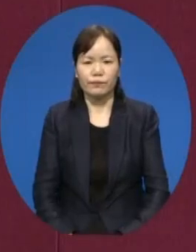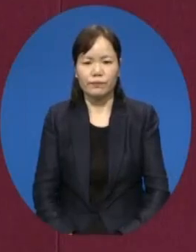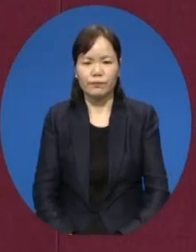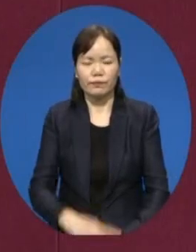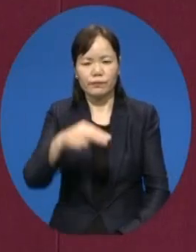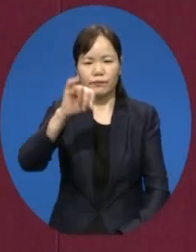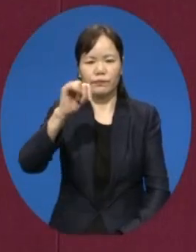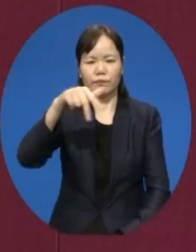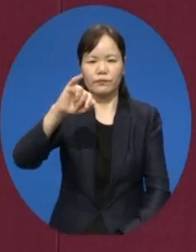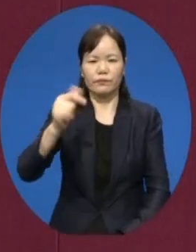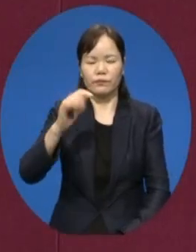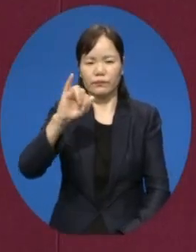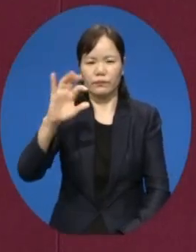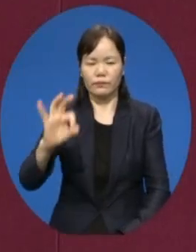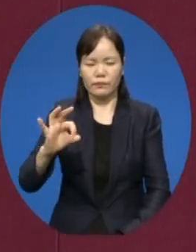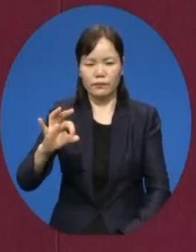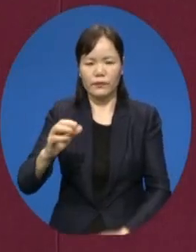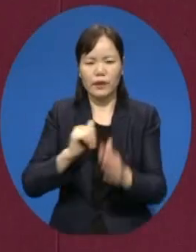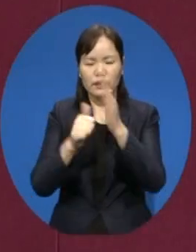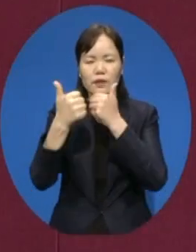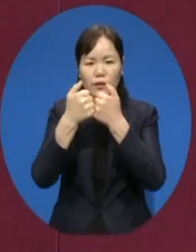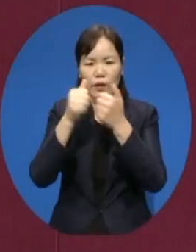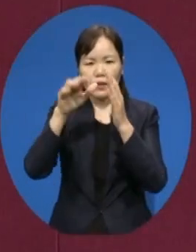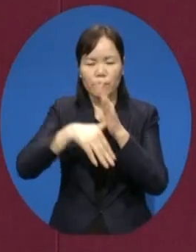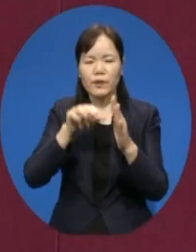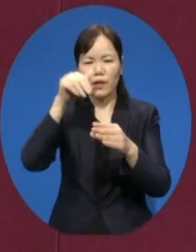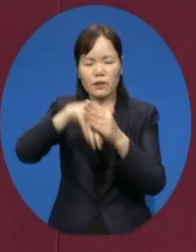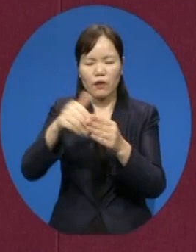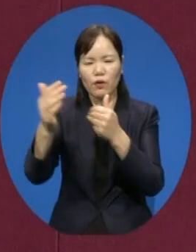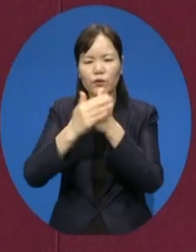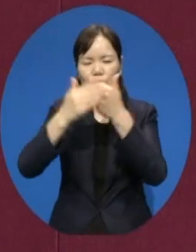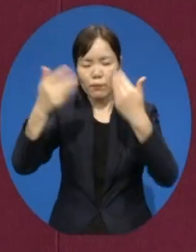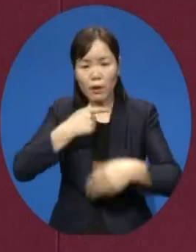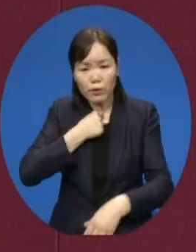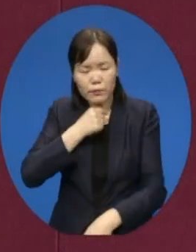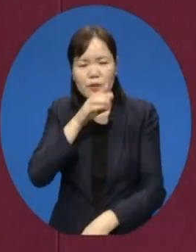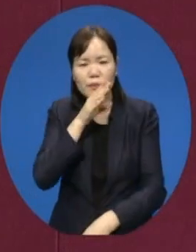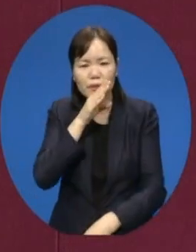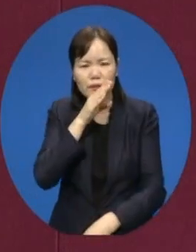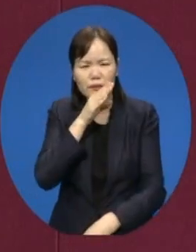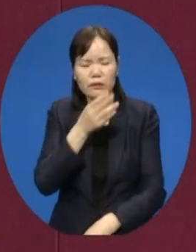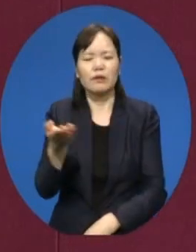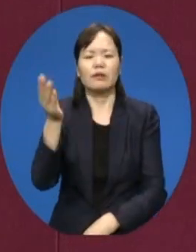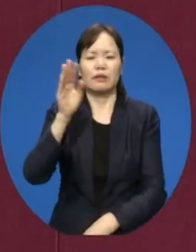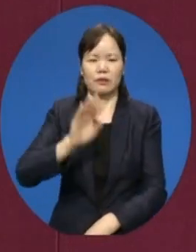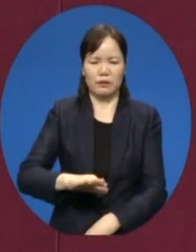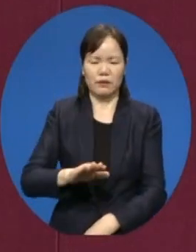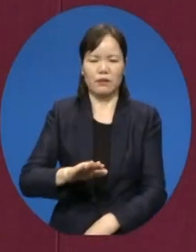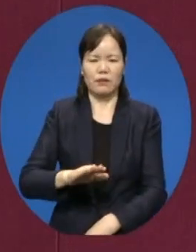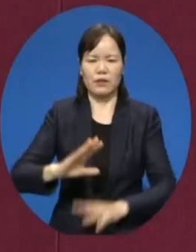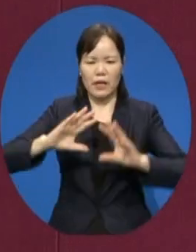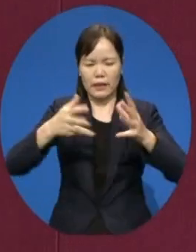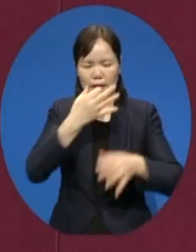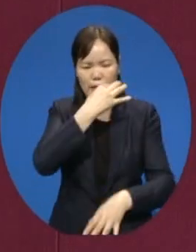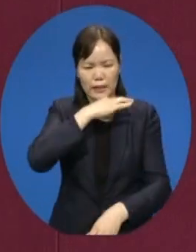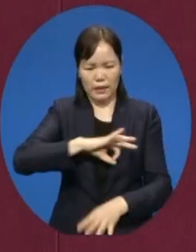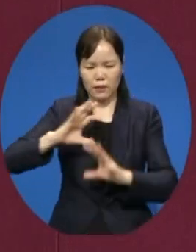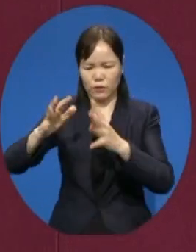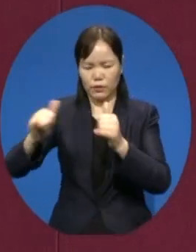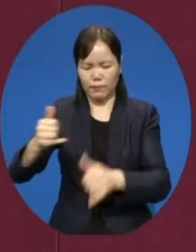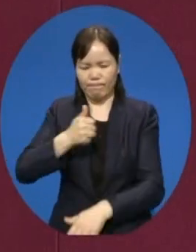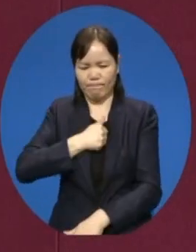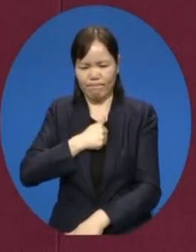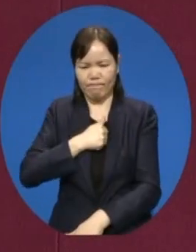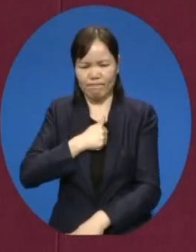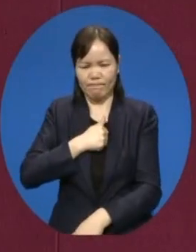시진핑과 정상회담에서 선거의 도움을 받고 싶겠죠? 그렇지만 그렇다고 해서 국익과 국민의